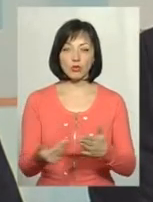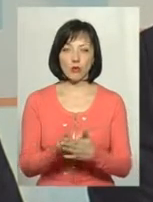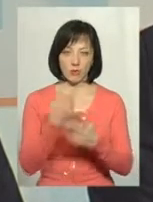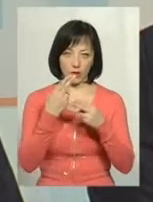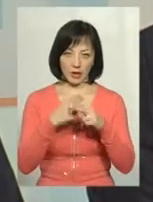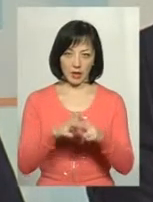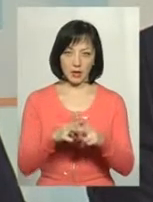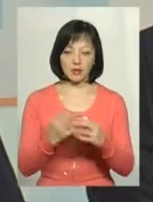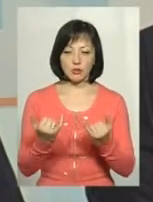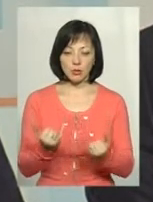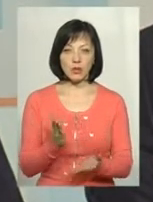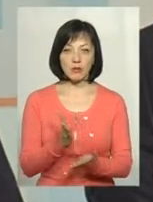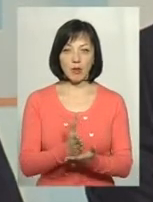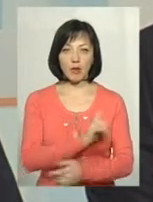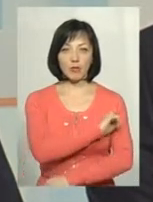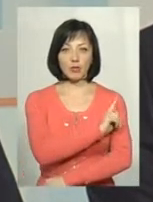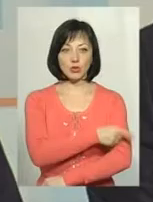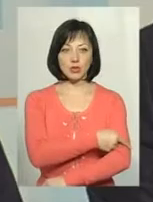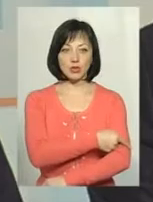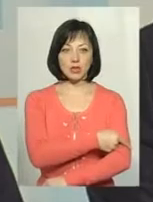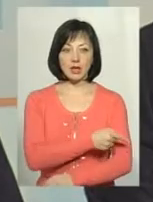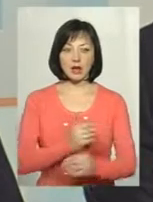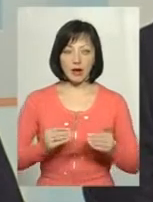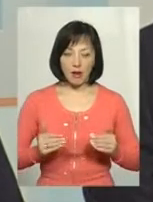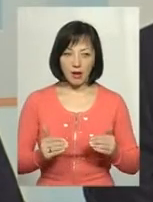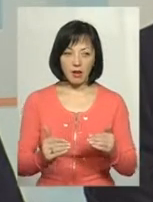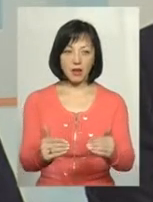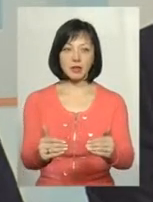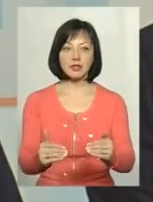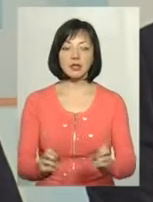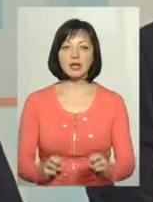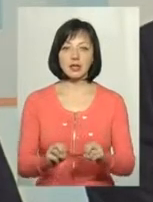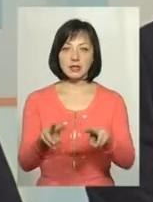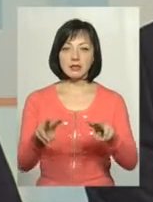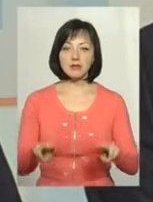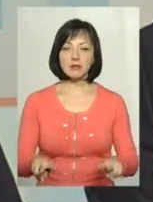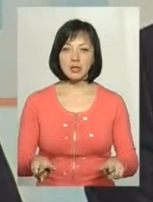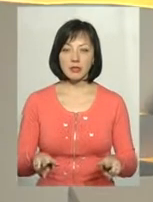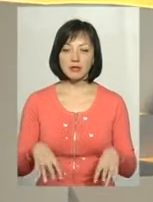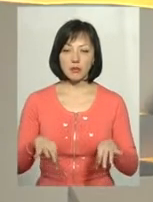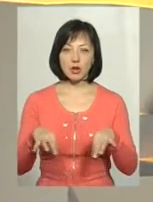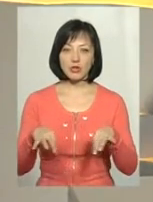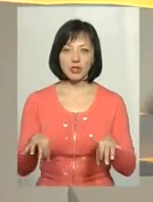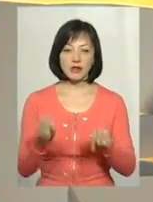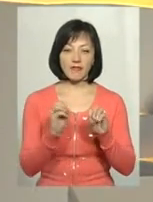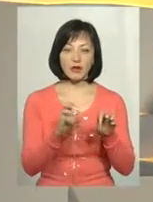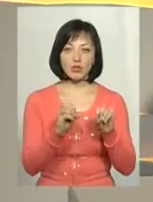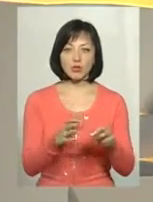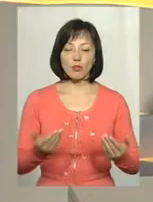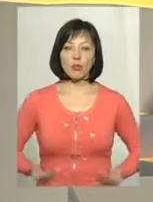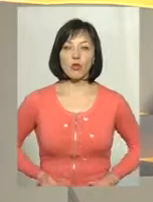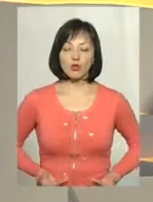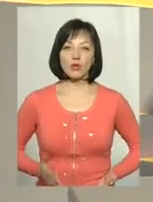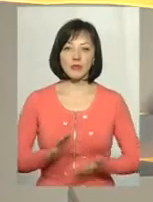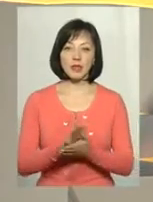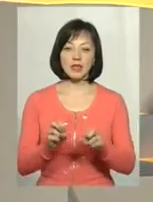техніки. Сьогодні ми маємо потужного грейдера, маємо спецмашину для вивозу побутових відходів, маємо